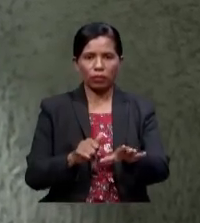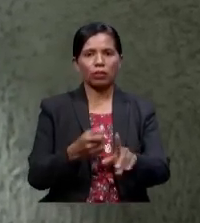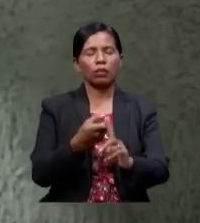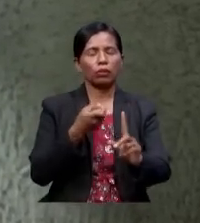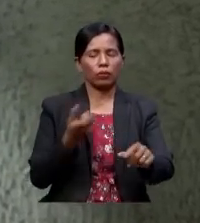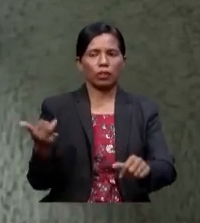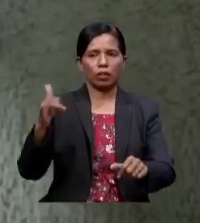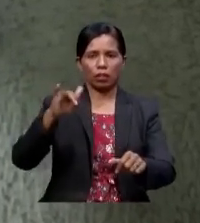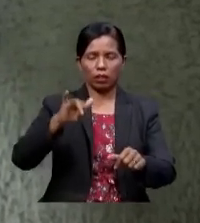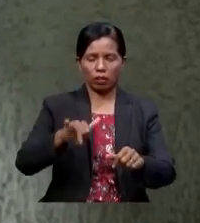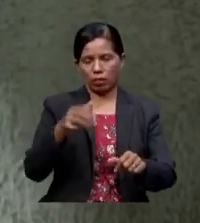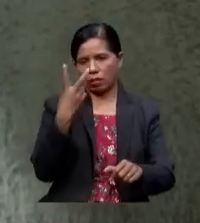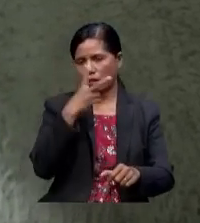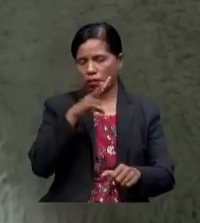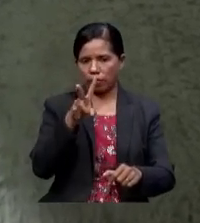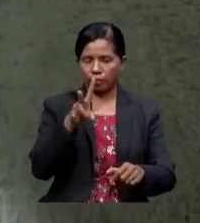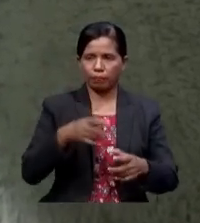sir nai rua nia hare.